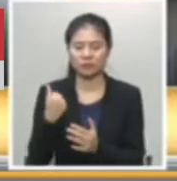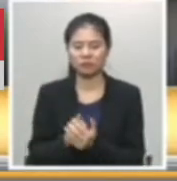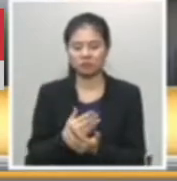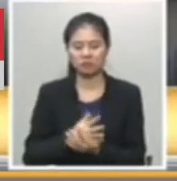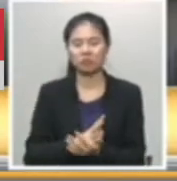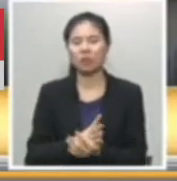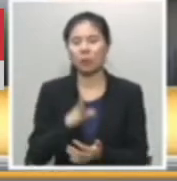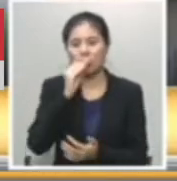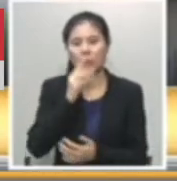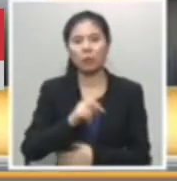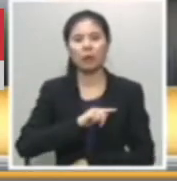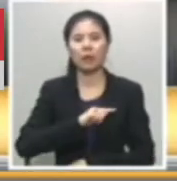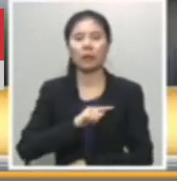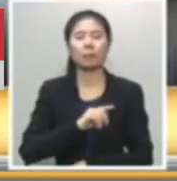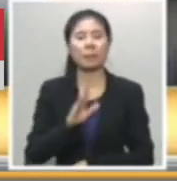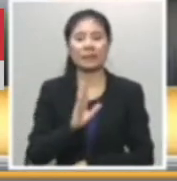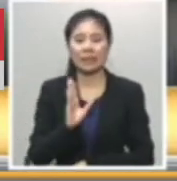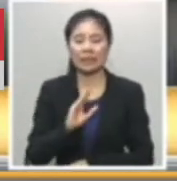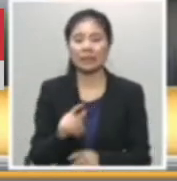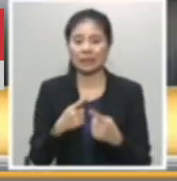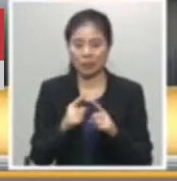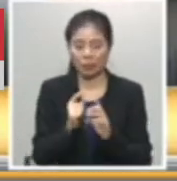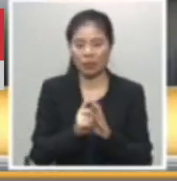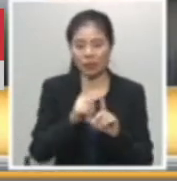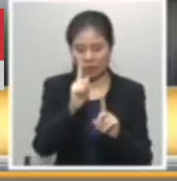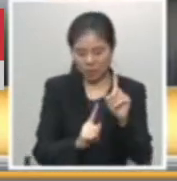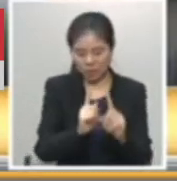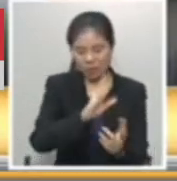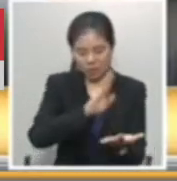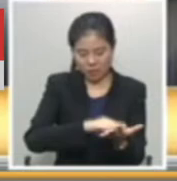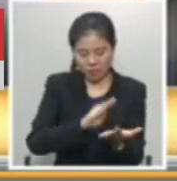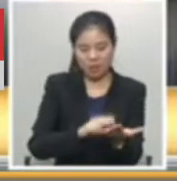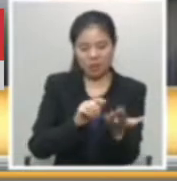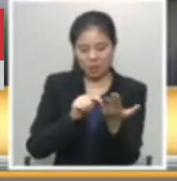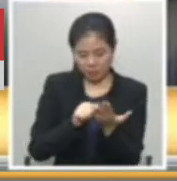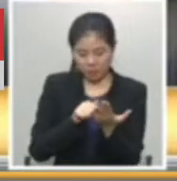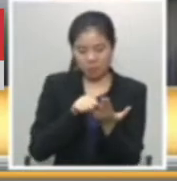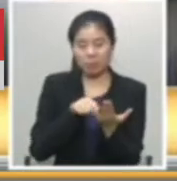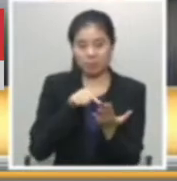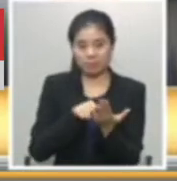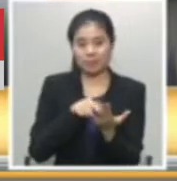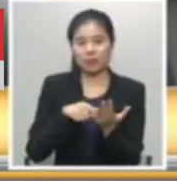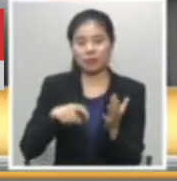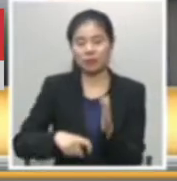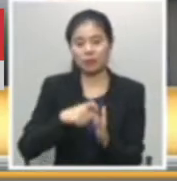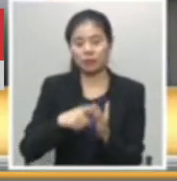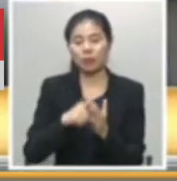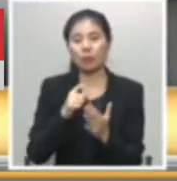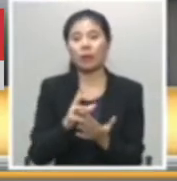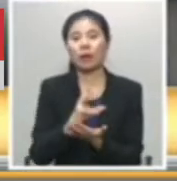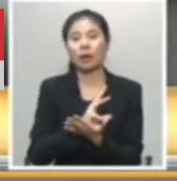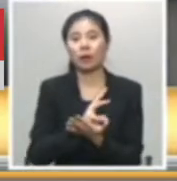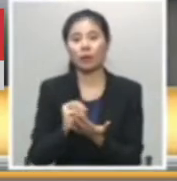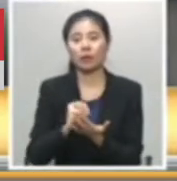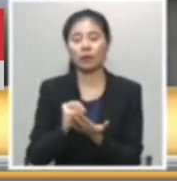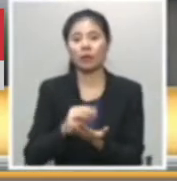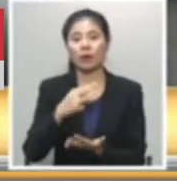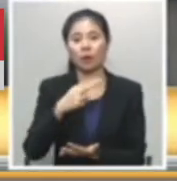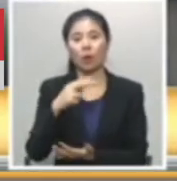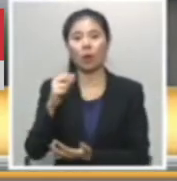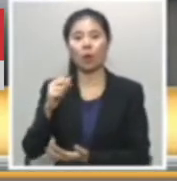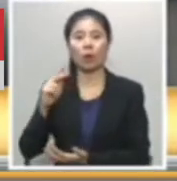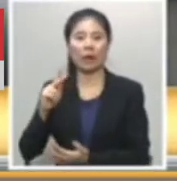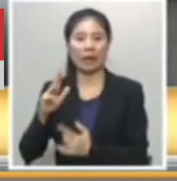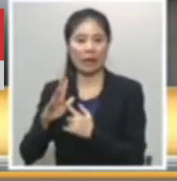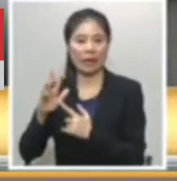เองผลสำรวจของศูนย์พยากรณ์เศรษฐกิจและธุรกิจมหาวิทยาลัยหอการค้าไทยนี่นะครับปรากฏความ